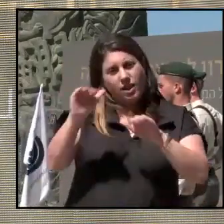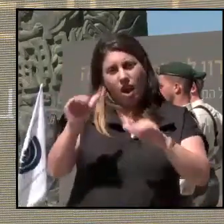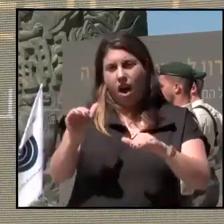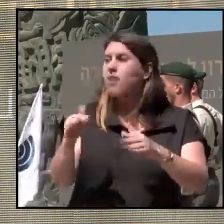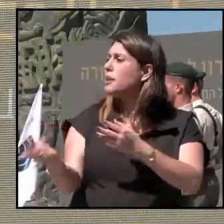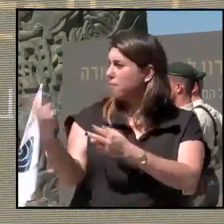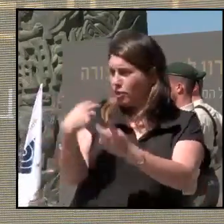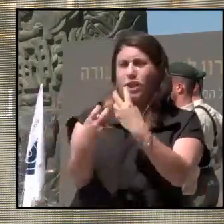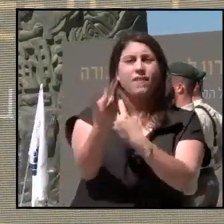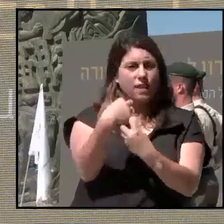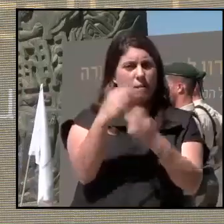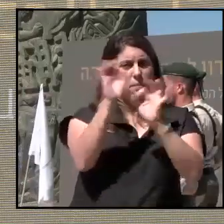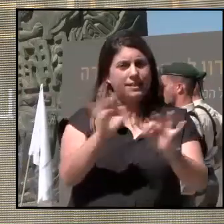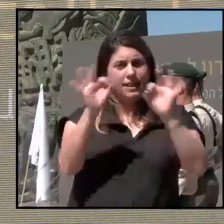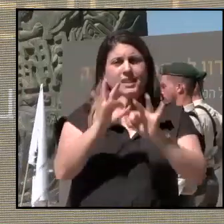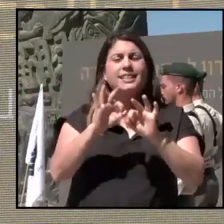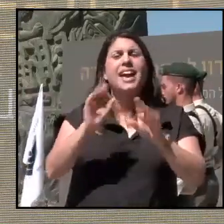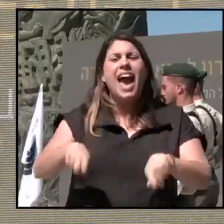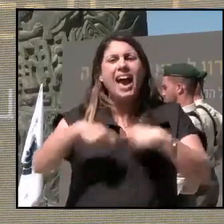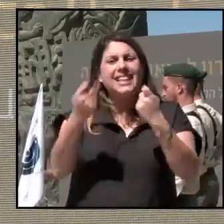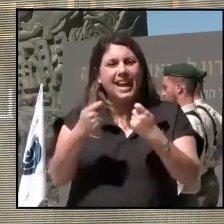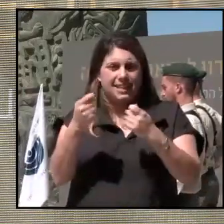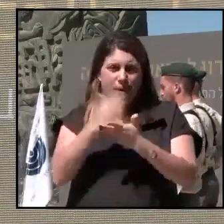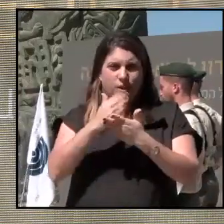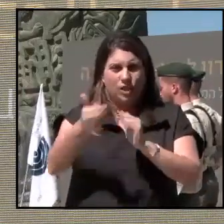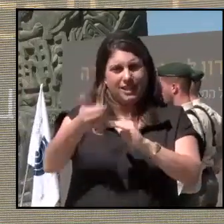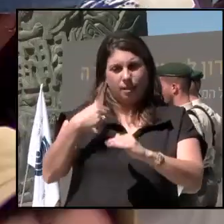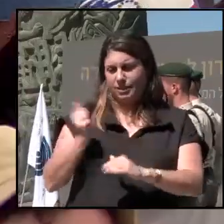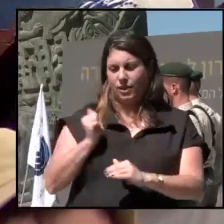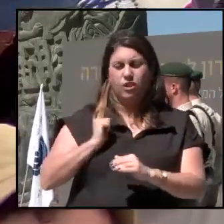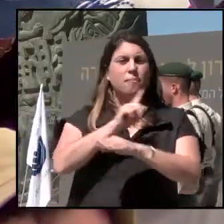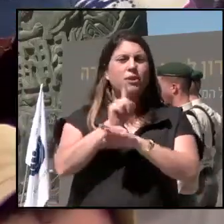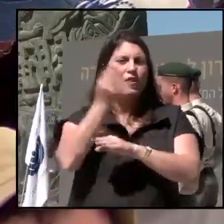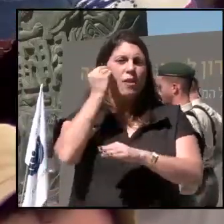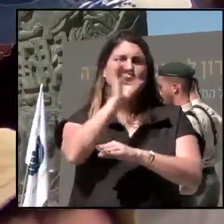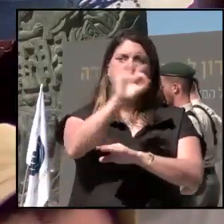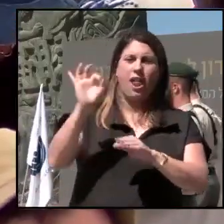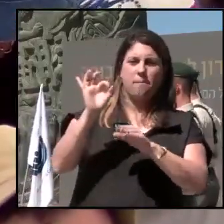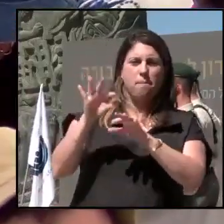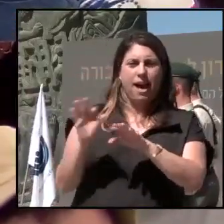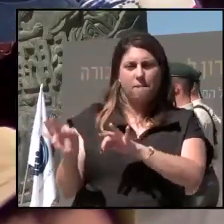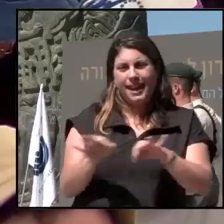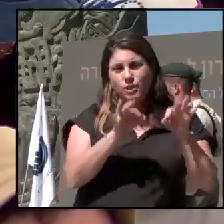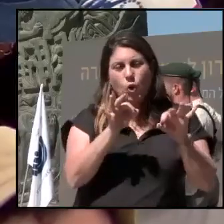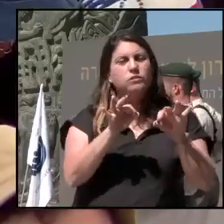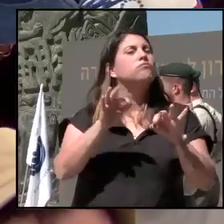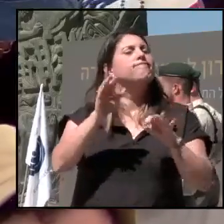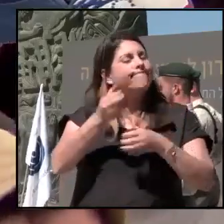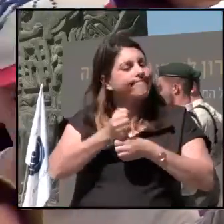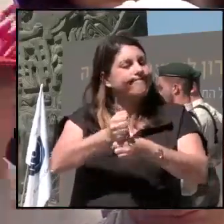איתנו בטקס חניכי מכינות קדם צבאיות, שבמהלך תקופת לימודיהם במכינות נושאים את לפיד